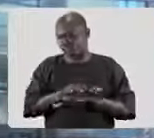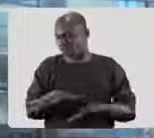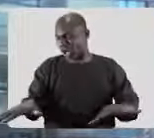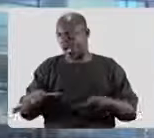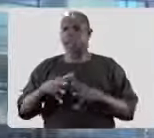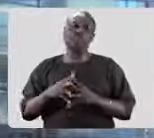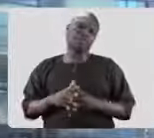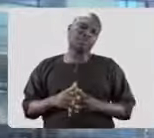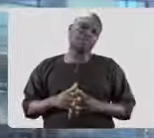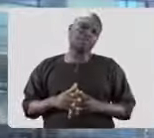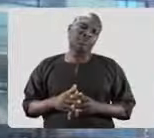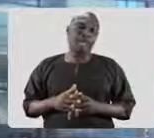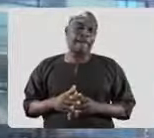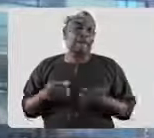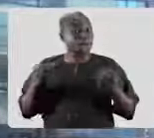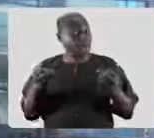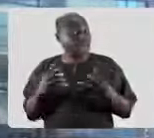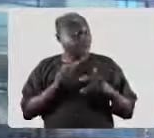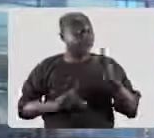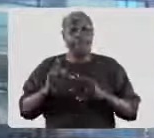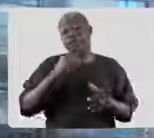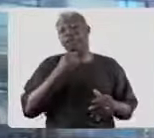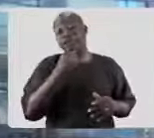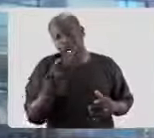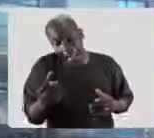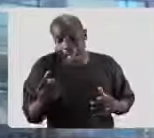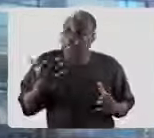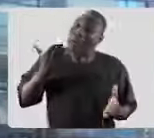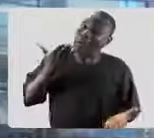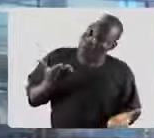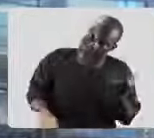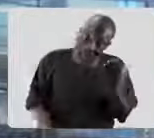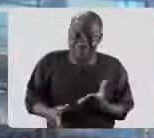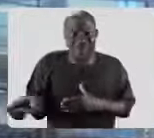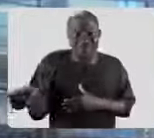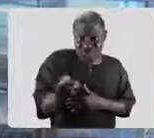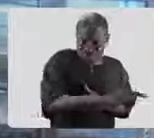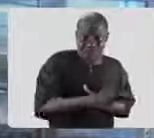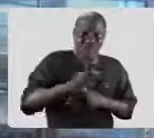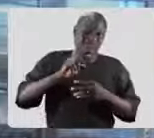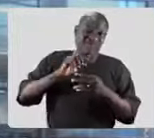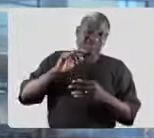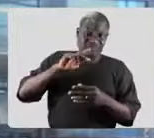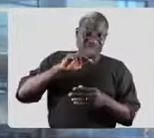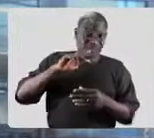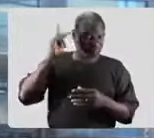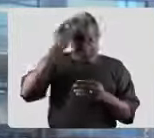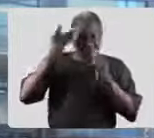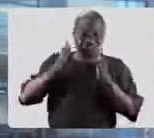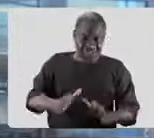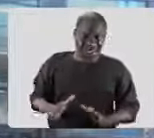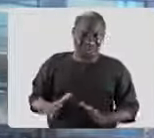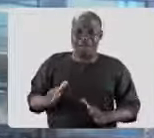no ne a ebinom ekeka e de se eye mo politicians no bi